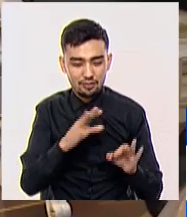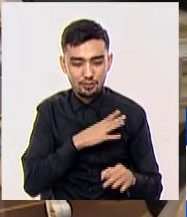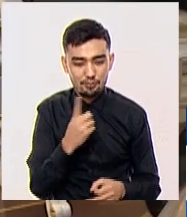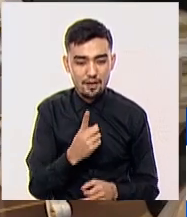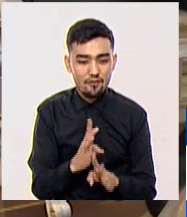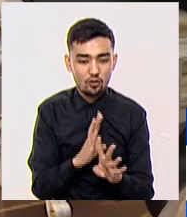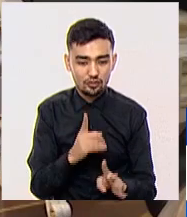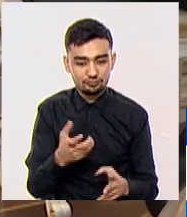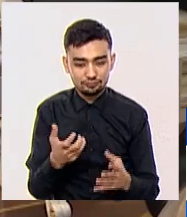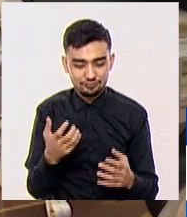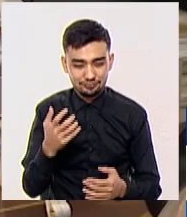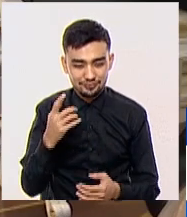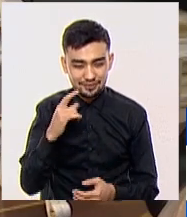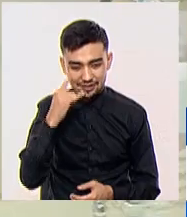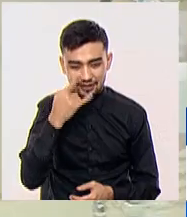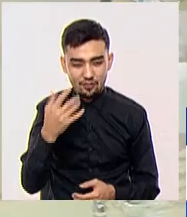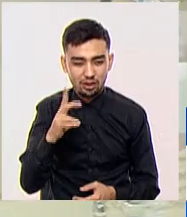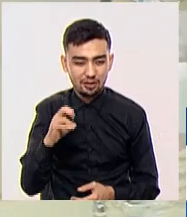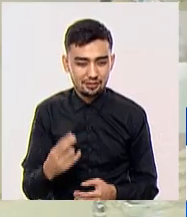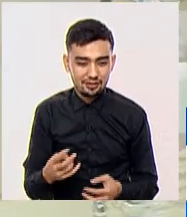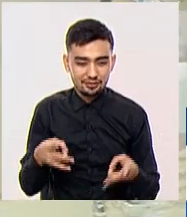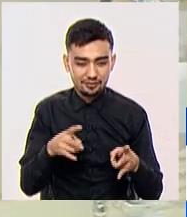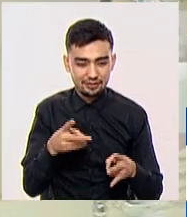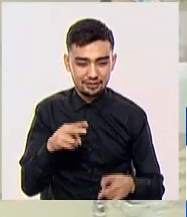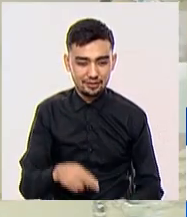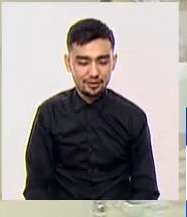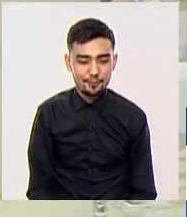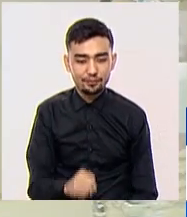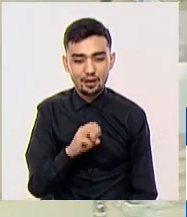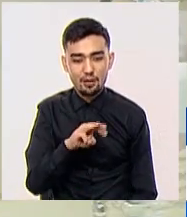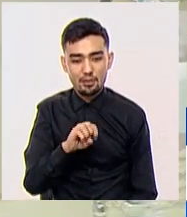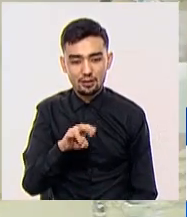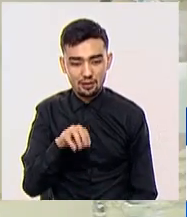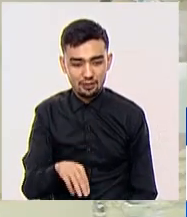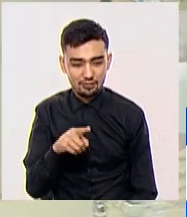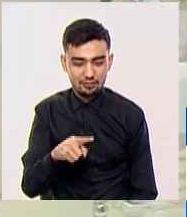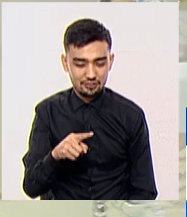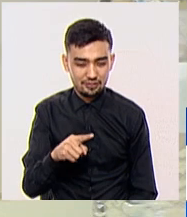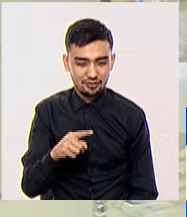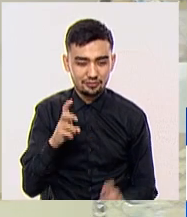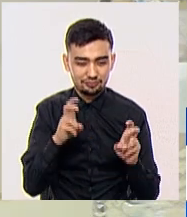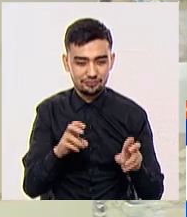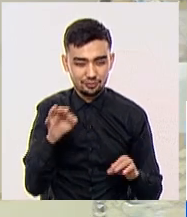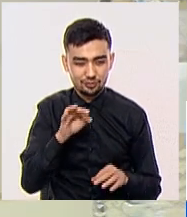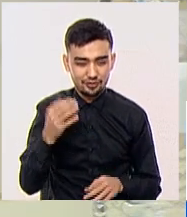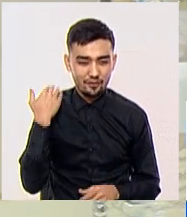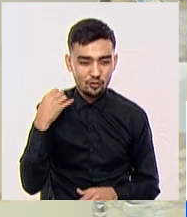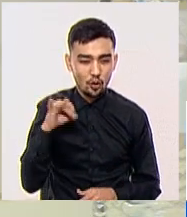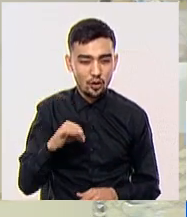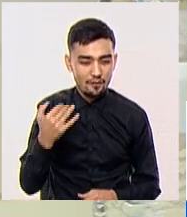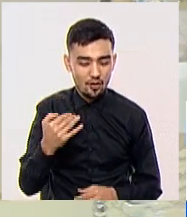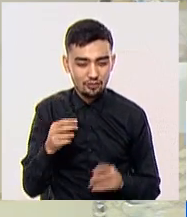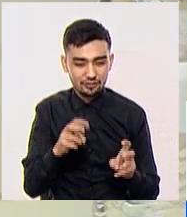очередь сохранение национального наследия. В переводе слово «Аманат» означает «завет предков». Наказ будущим